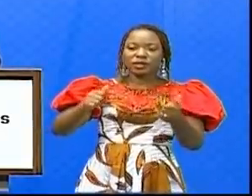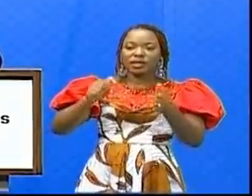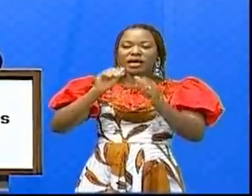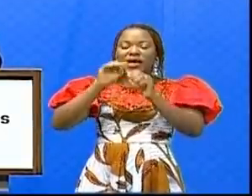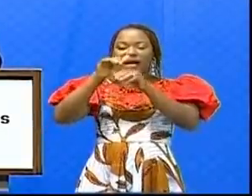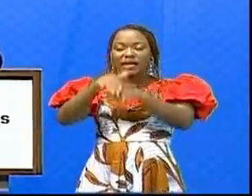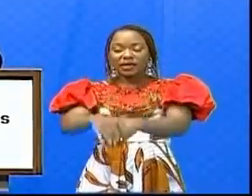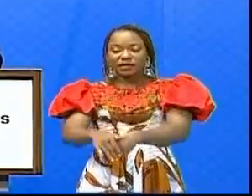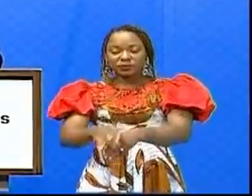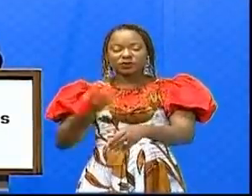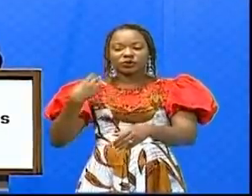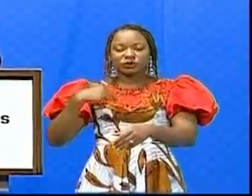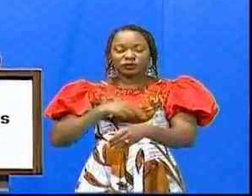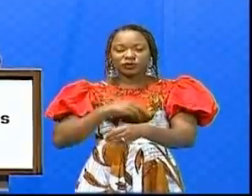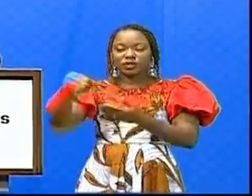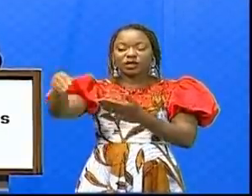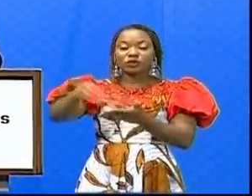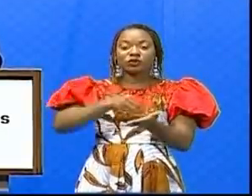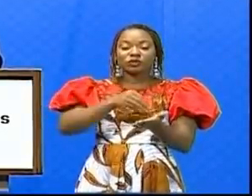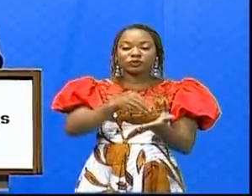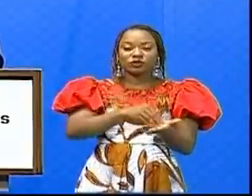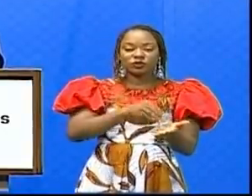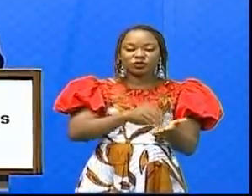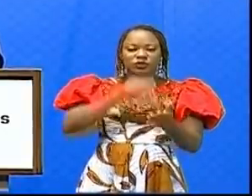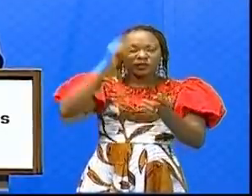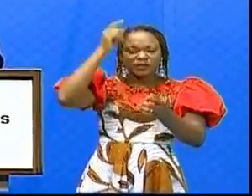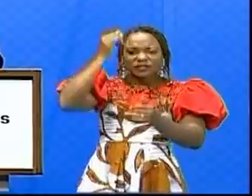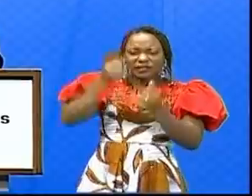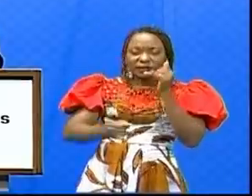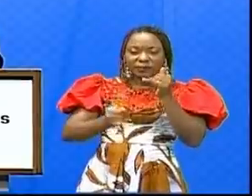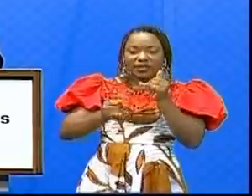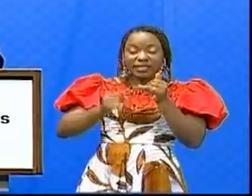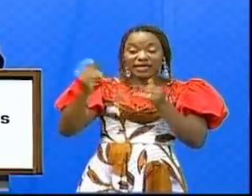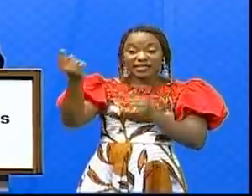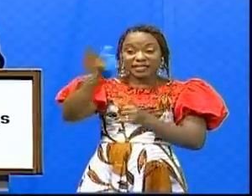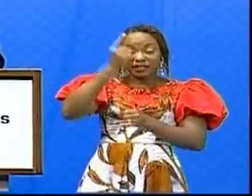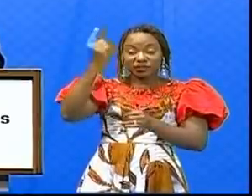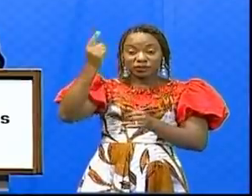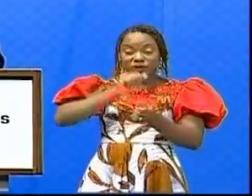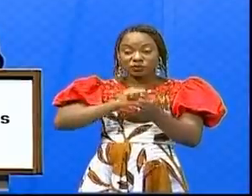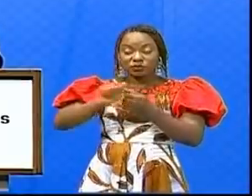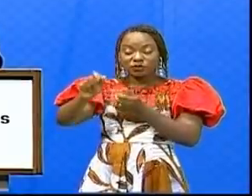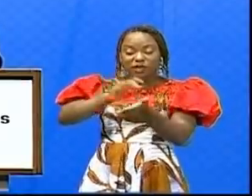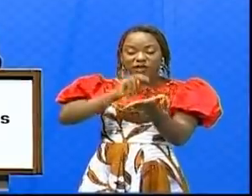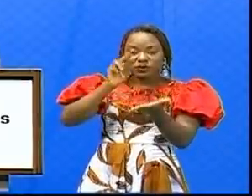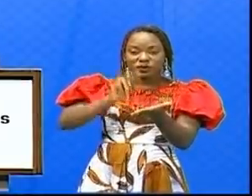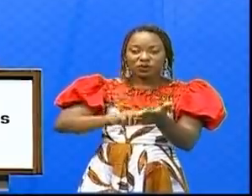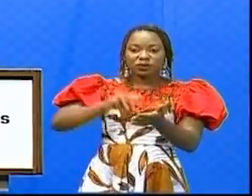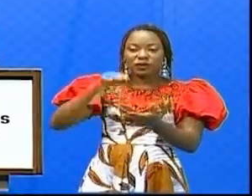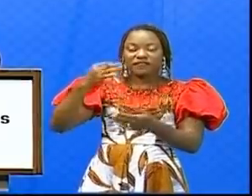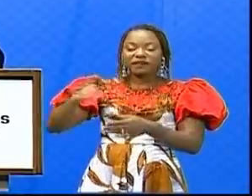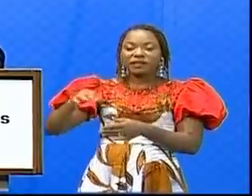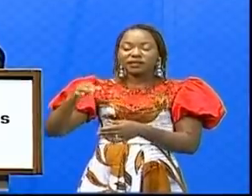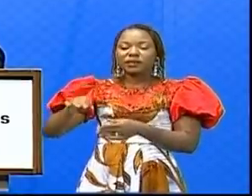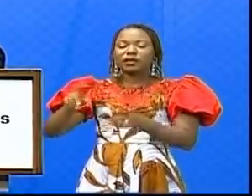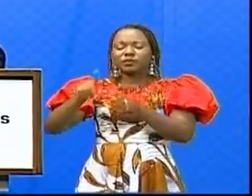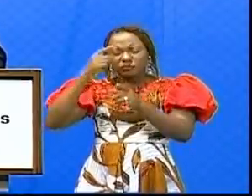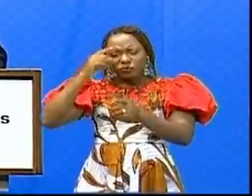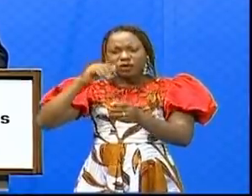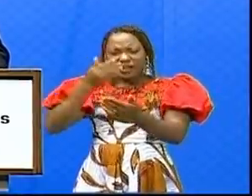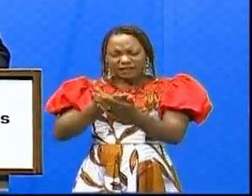pays contenus dans la contribution déterminée à l'échelle nationale sous l'accord de Paris sur le climat. Pour y